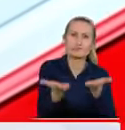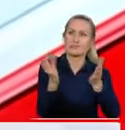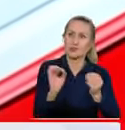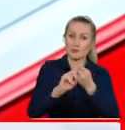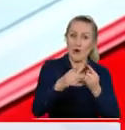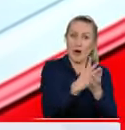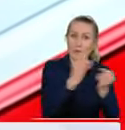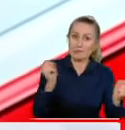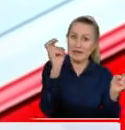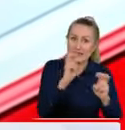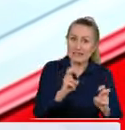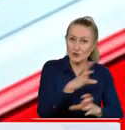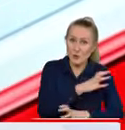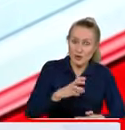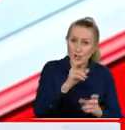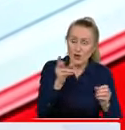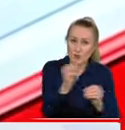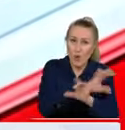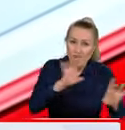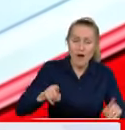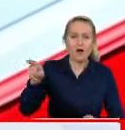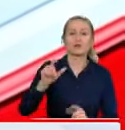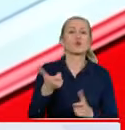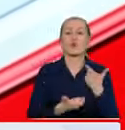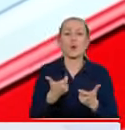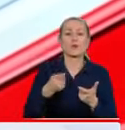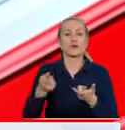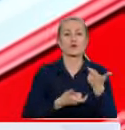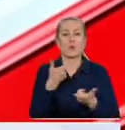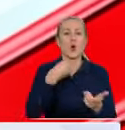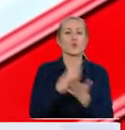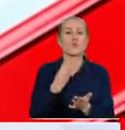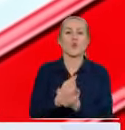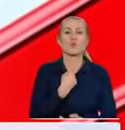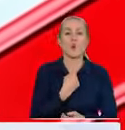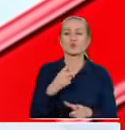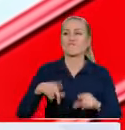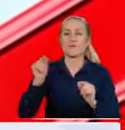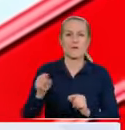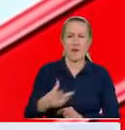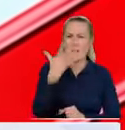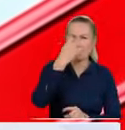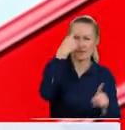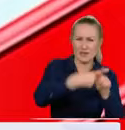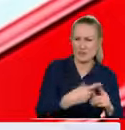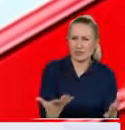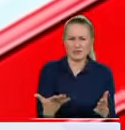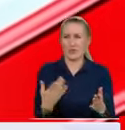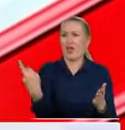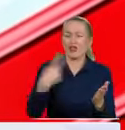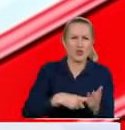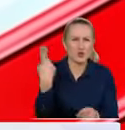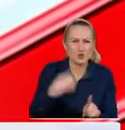to czym się zajmuje? Kupowaniem głosów wyborców za ich pieniądze. jakieś 500 plus, po kolejne 1000